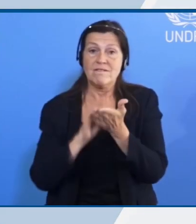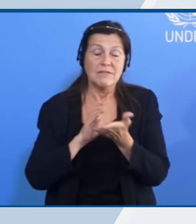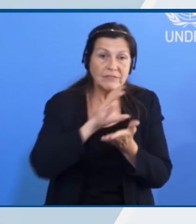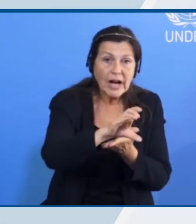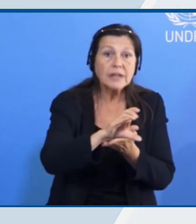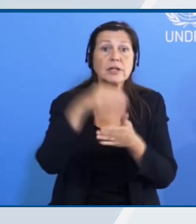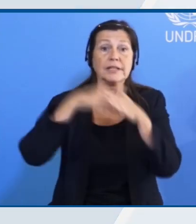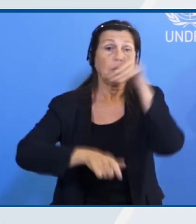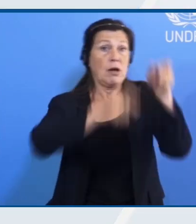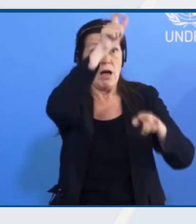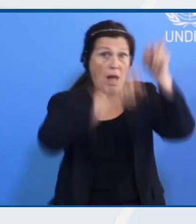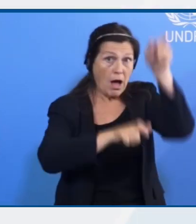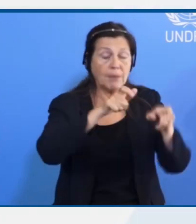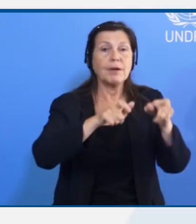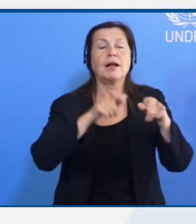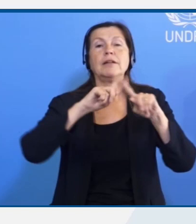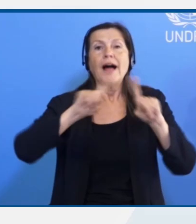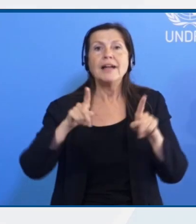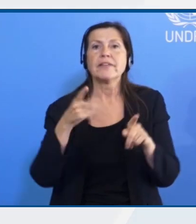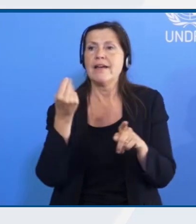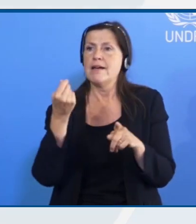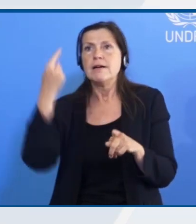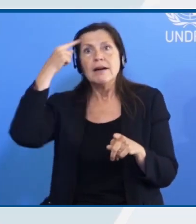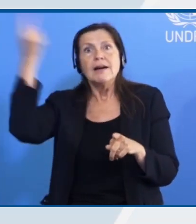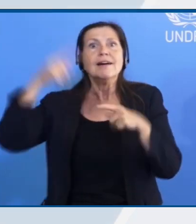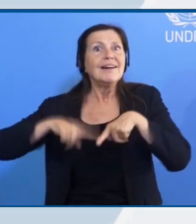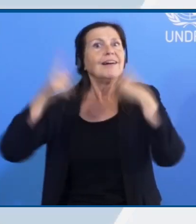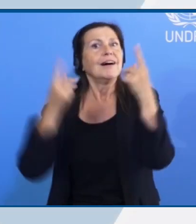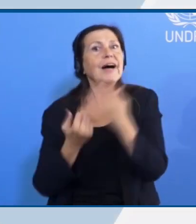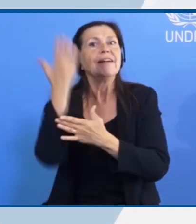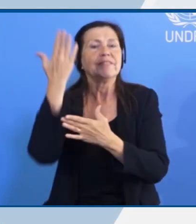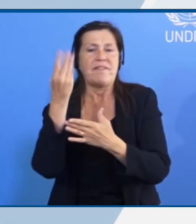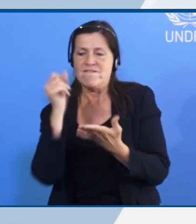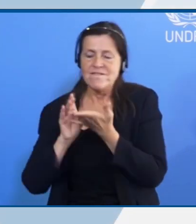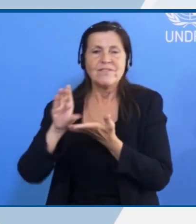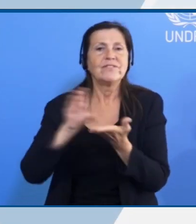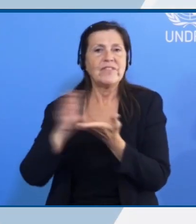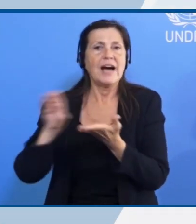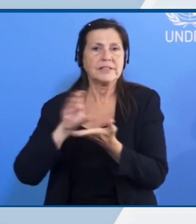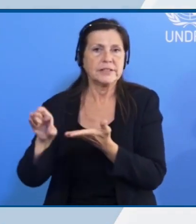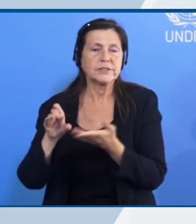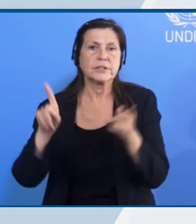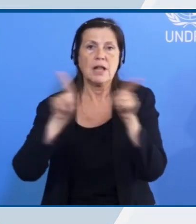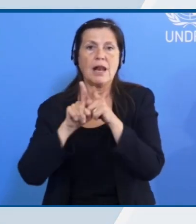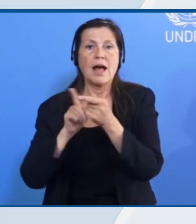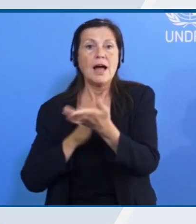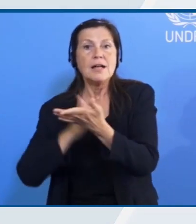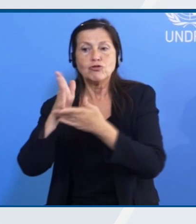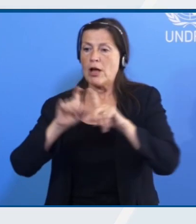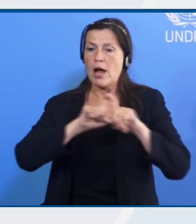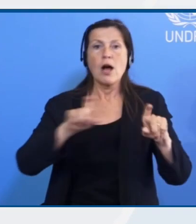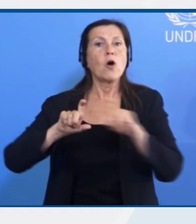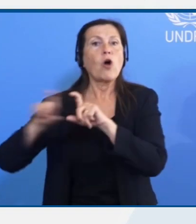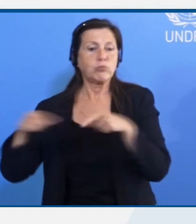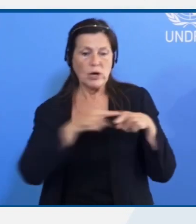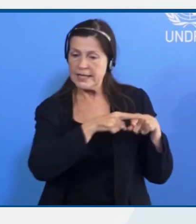territoriali e di finanza innovativa, come la partnership di cooperazione transregionale, per l'esecuzione